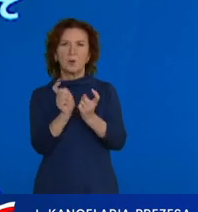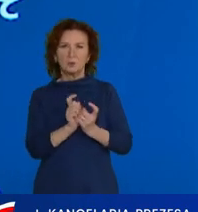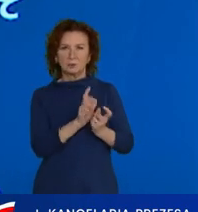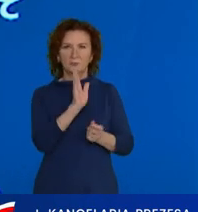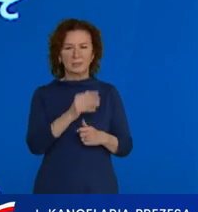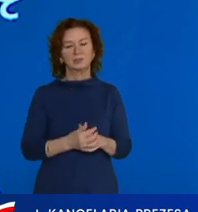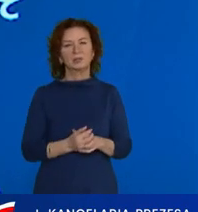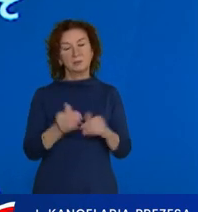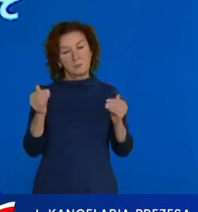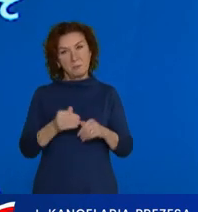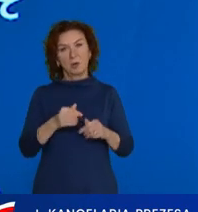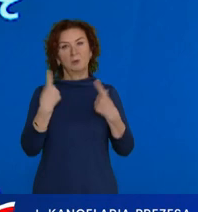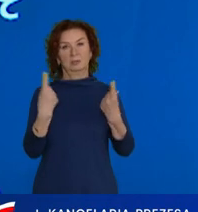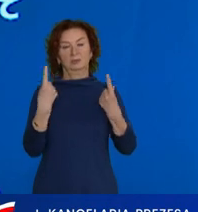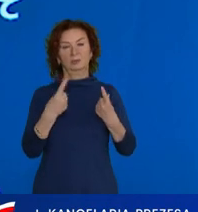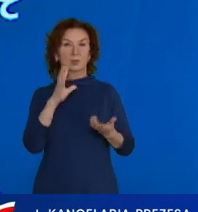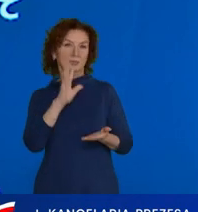się powtarzać. Ale